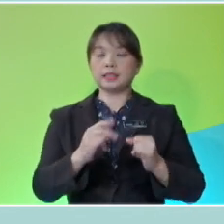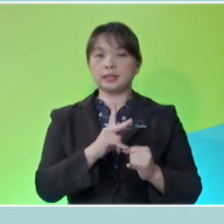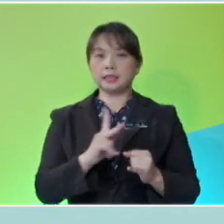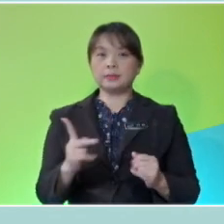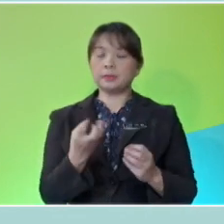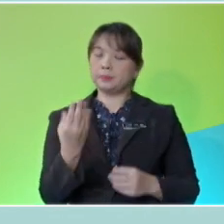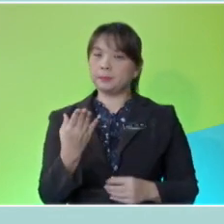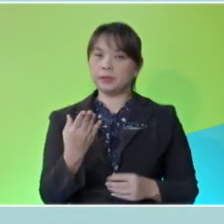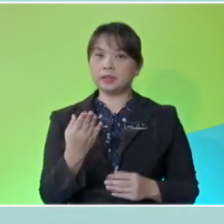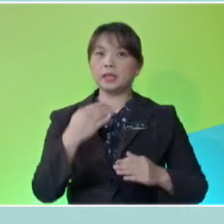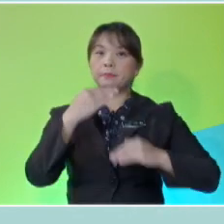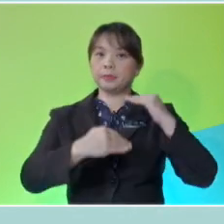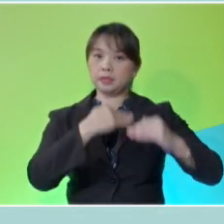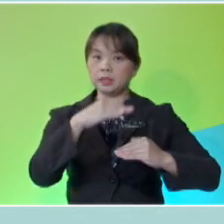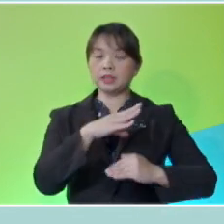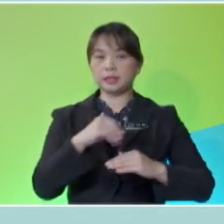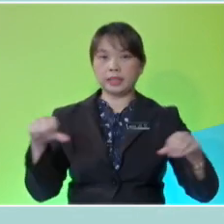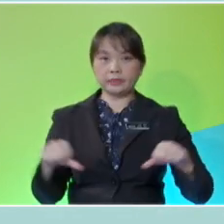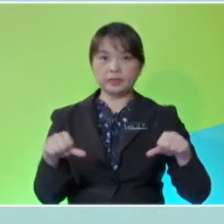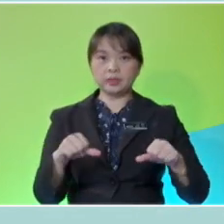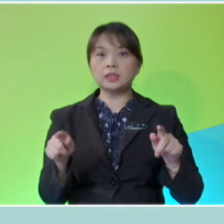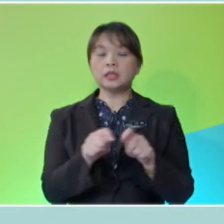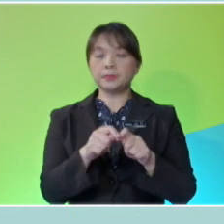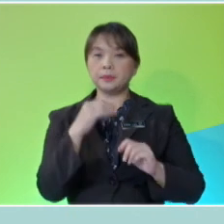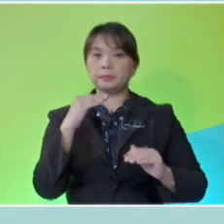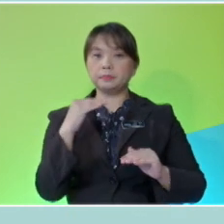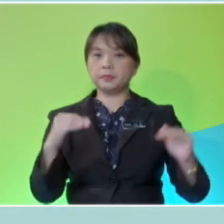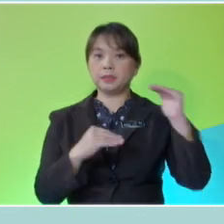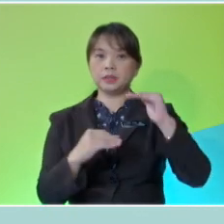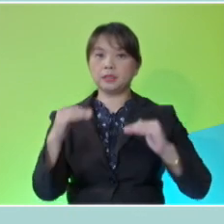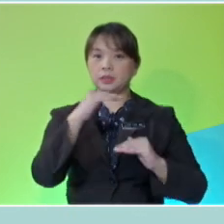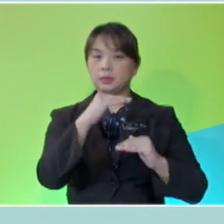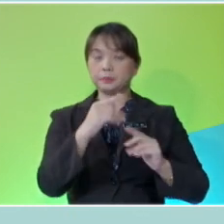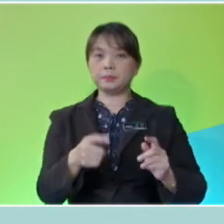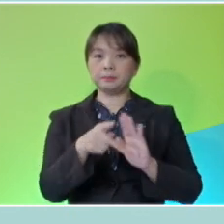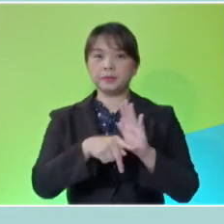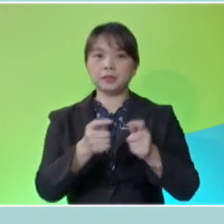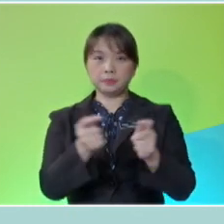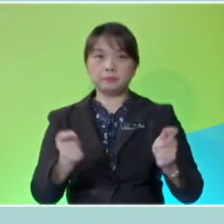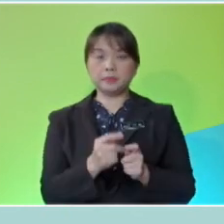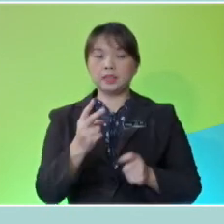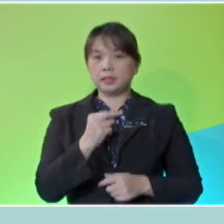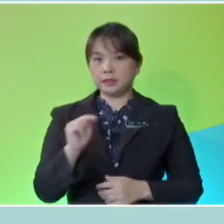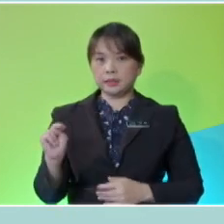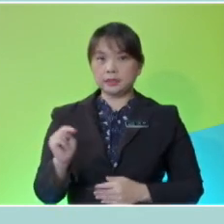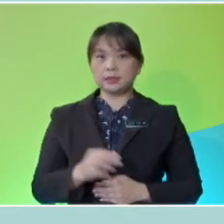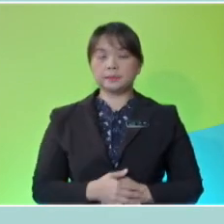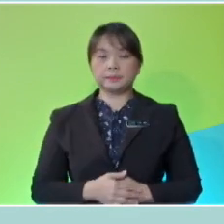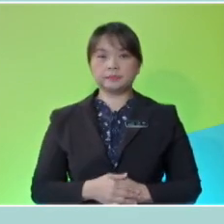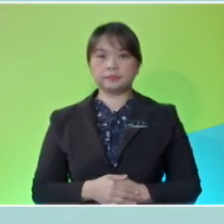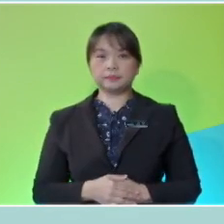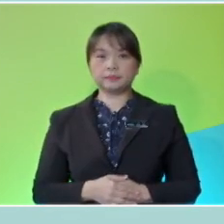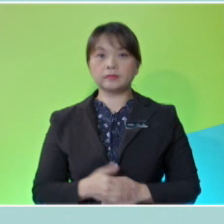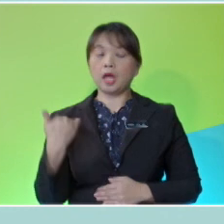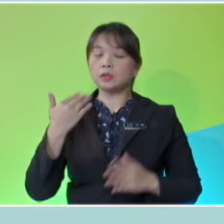beberapa activity seperti pembinaan penempatan oke Ada orang tinggal di kawasan bergunung Ganang atau berbuki buka oke